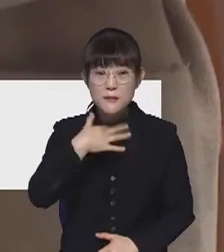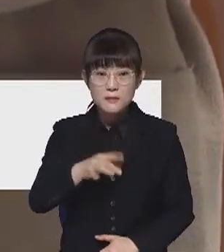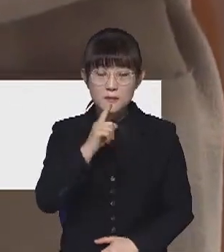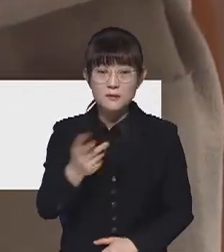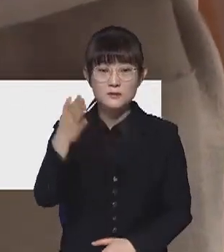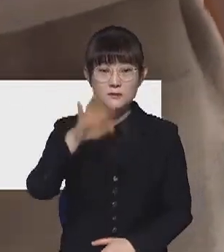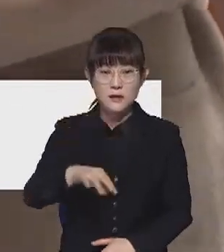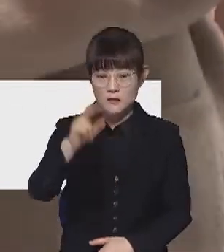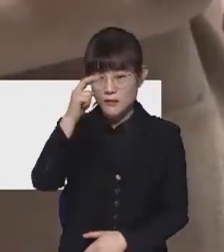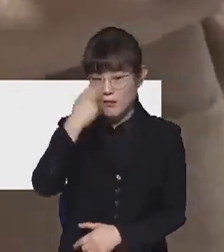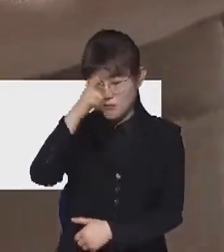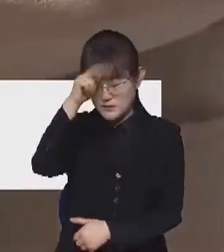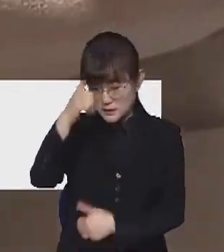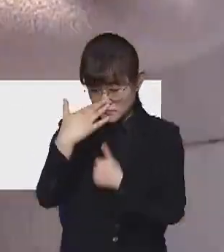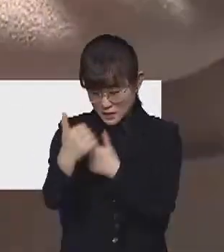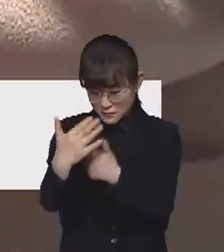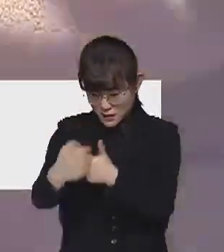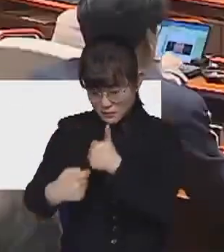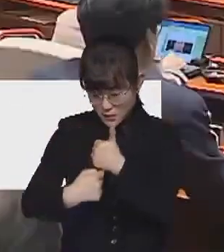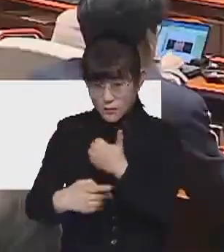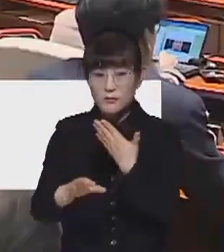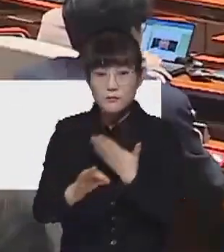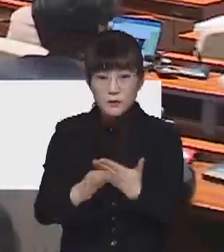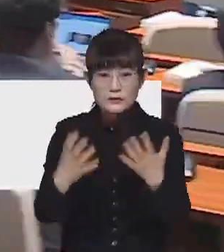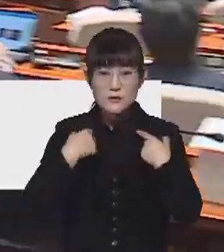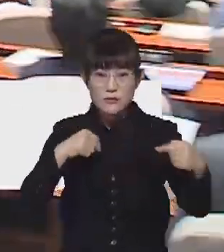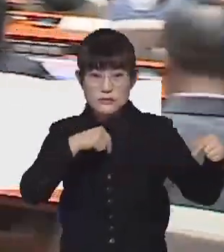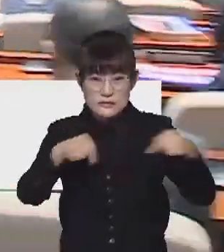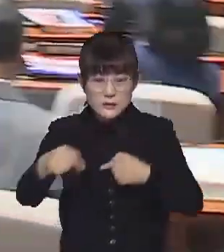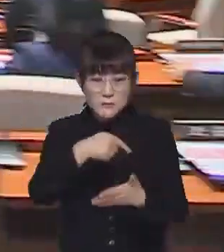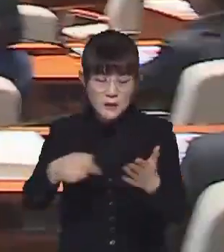검찰 소환조사를 받을 경우 정치적은